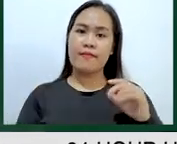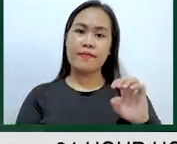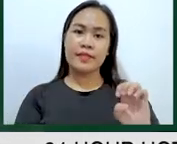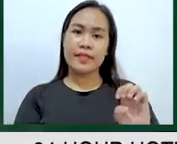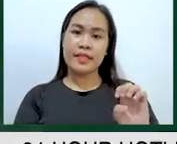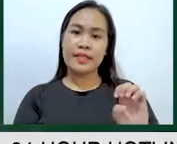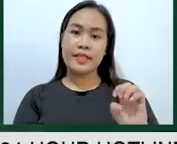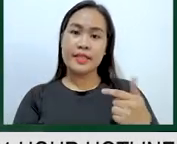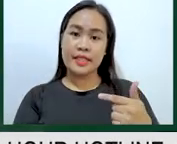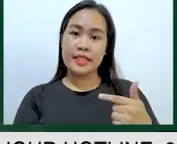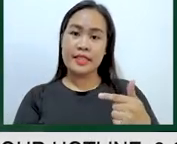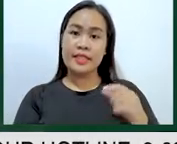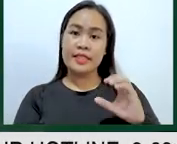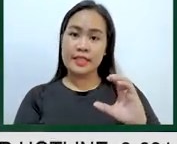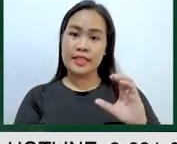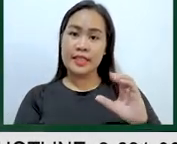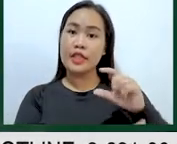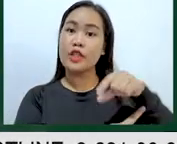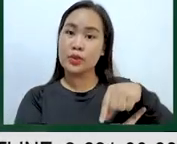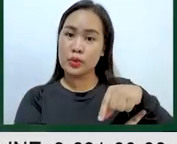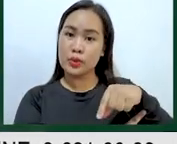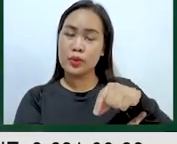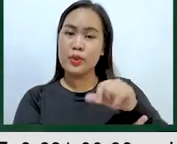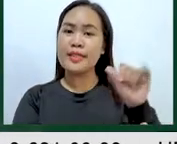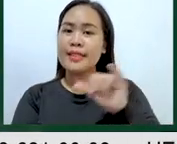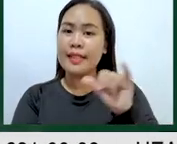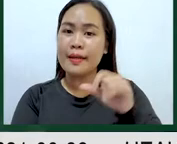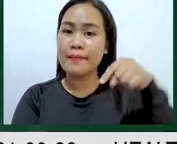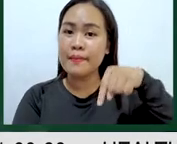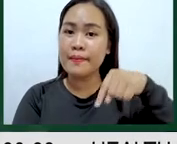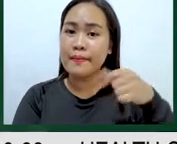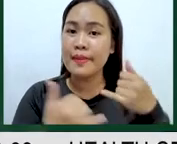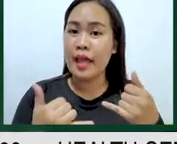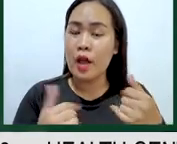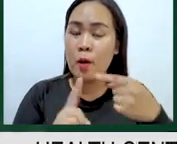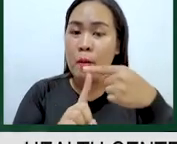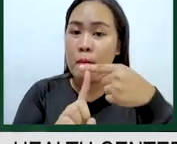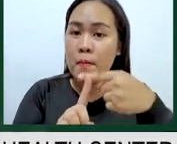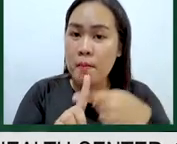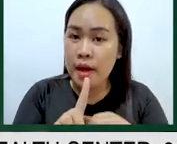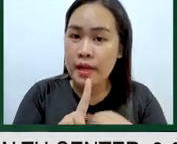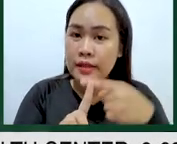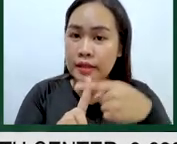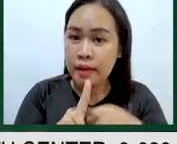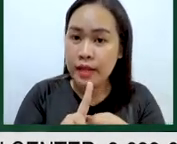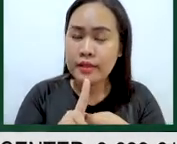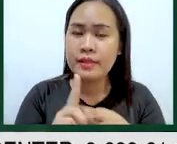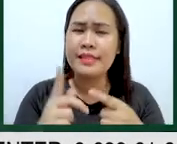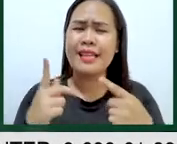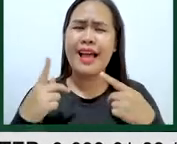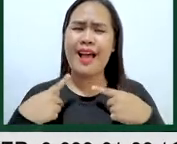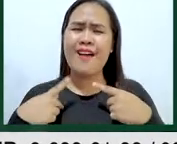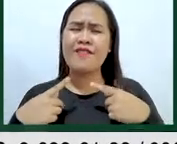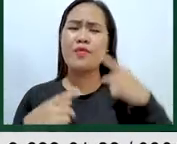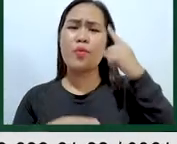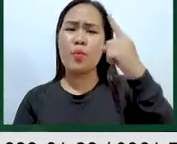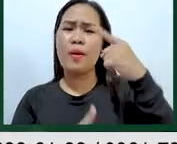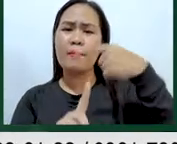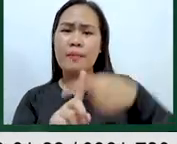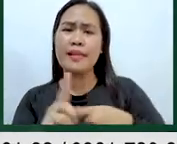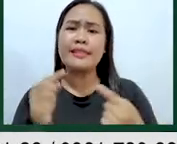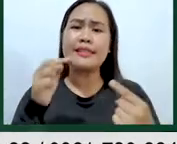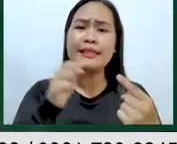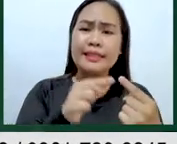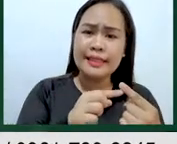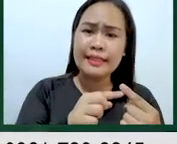month. No, so ingat, tulad ng mga sinabi ko po nakaraang linggo, no, isang buuan na tong natin. Isang buong buwan na tong GCQ,